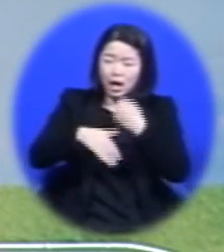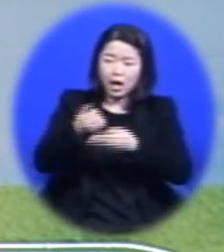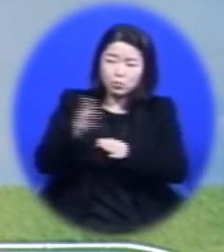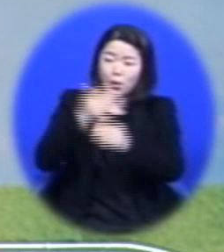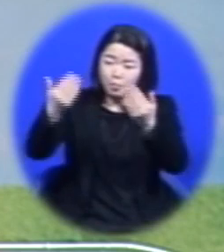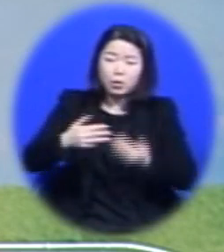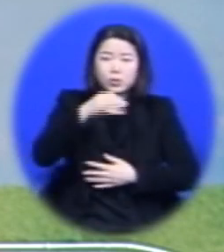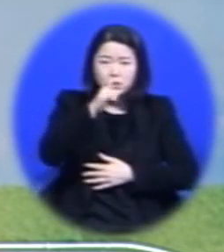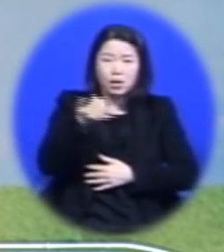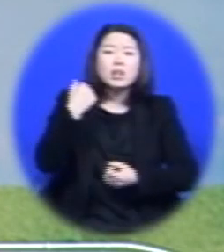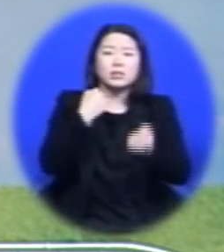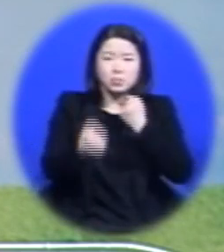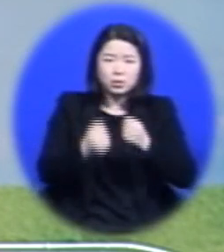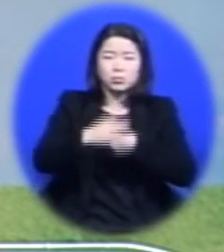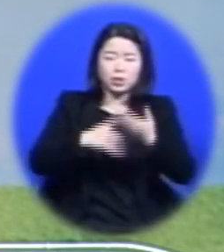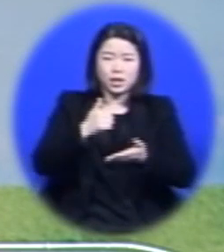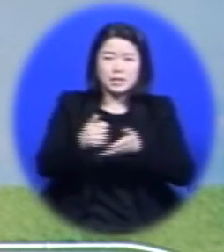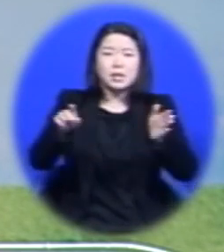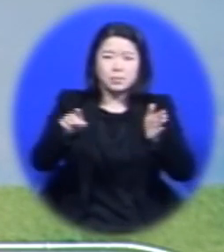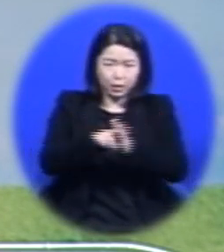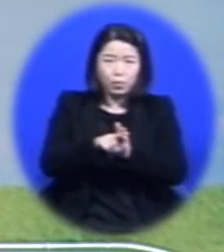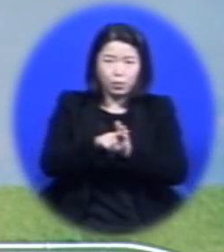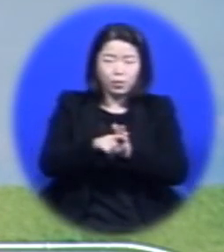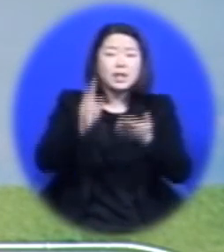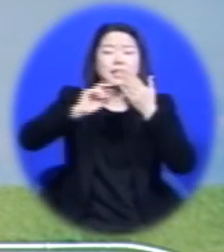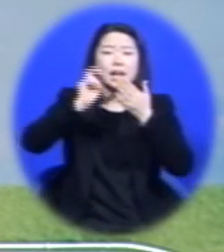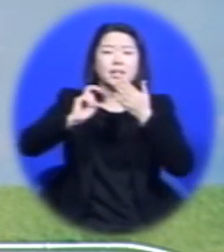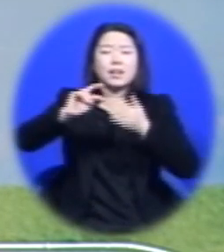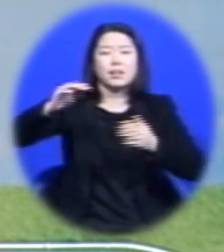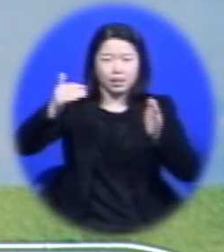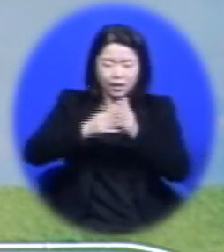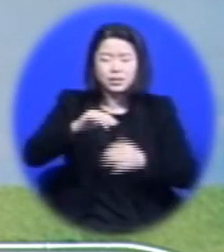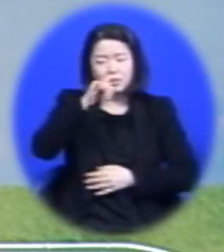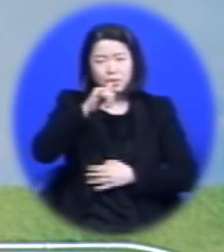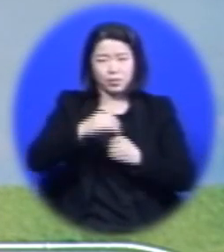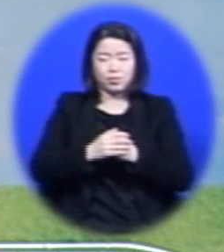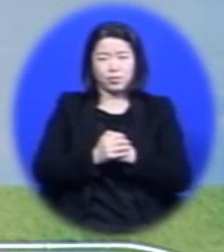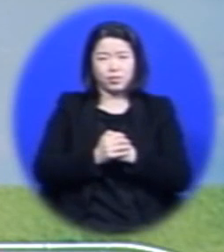그런데도 그 늘 하나님을 믿고 찬양 까지 합니다